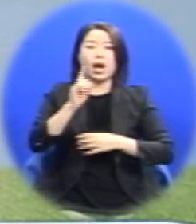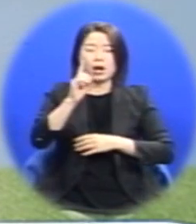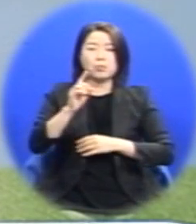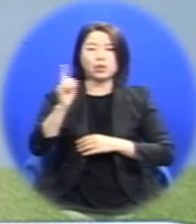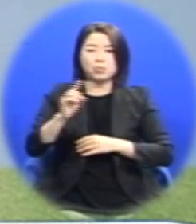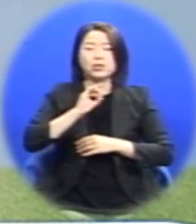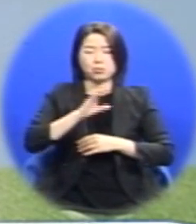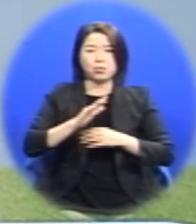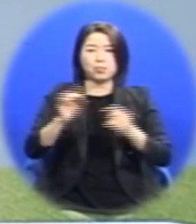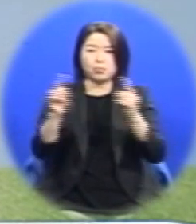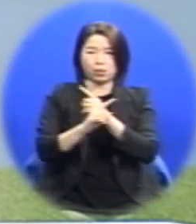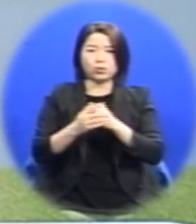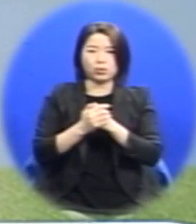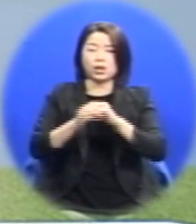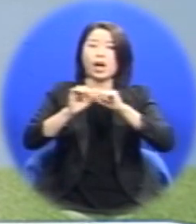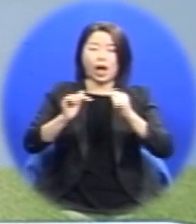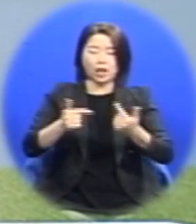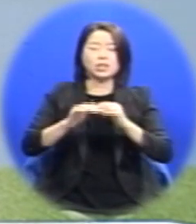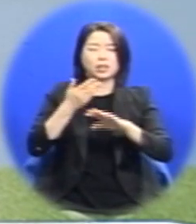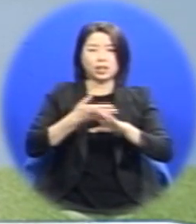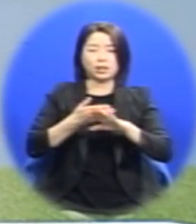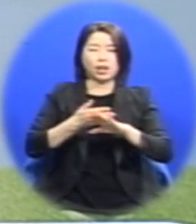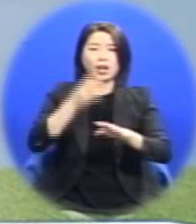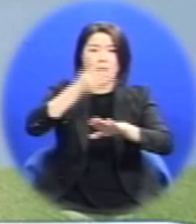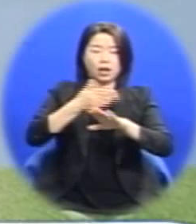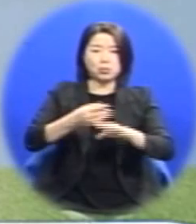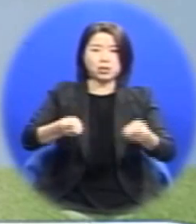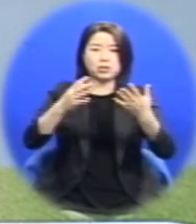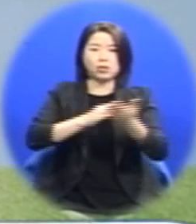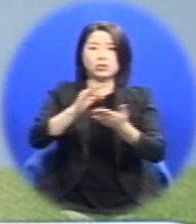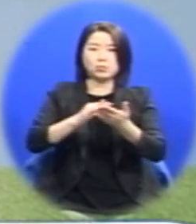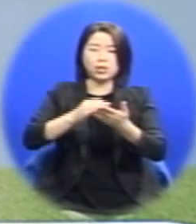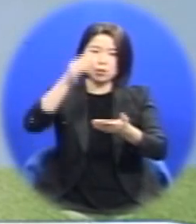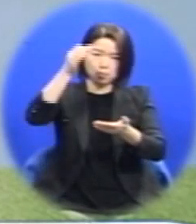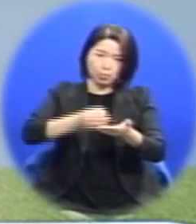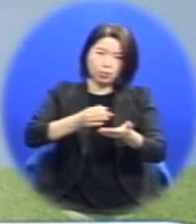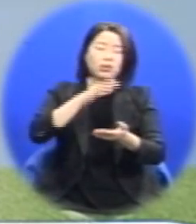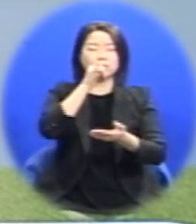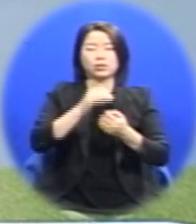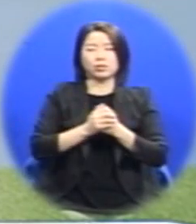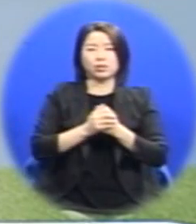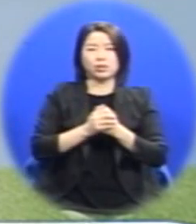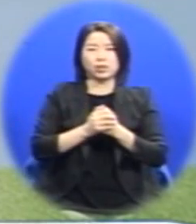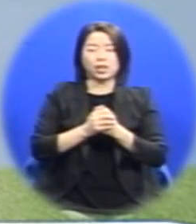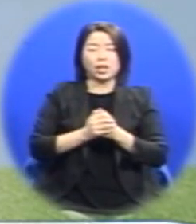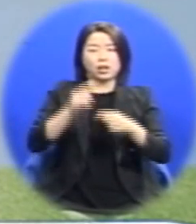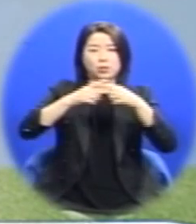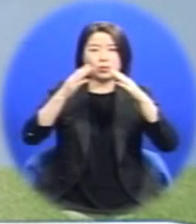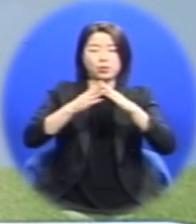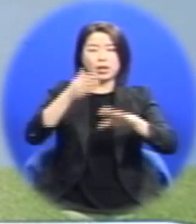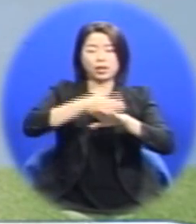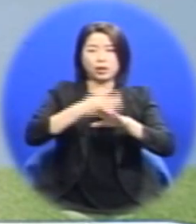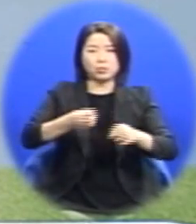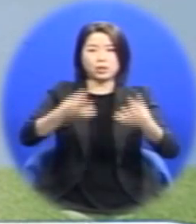시작했어. 아니나 다를까 감사절 헌금이 뚝 떨어졌어. 교회 감사절 예산,